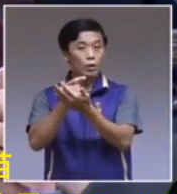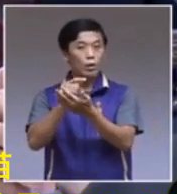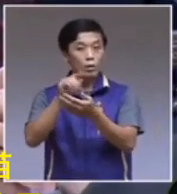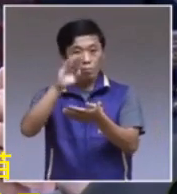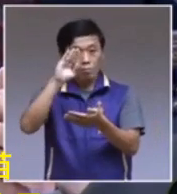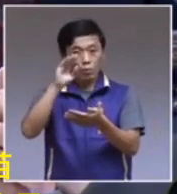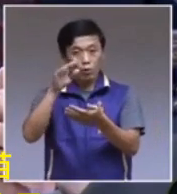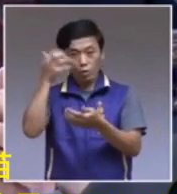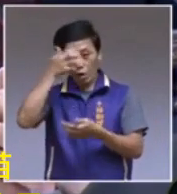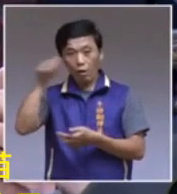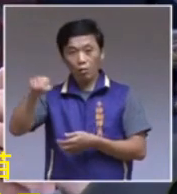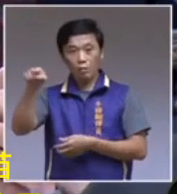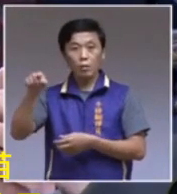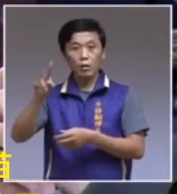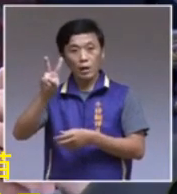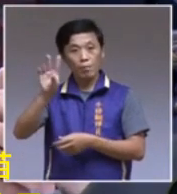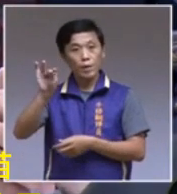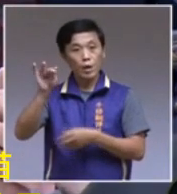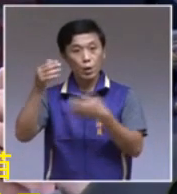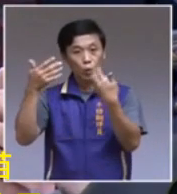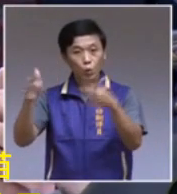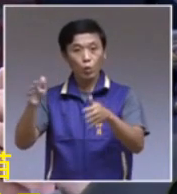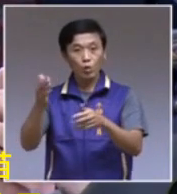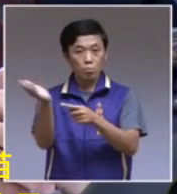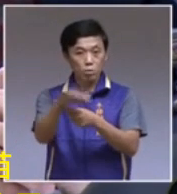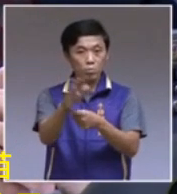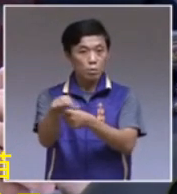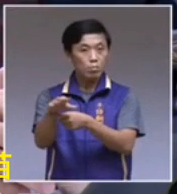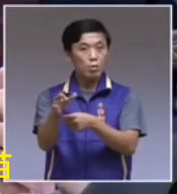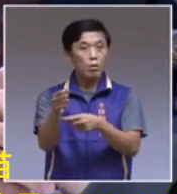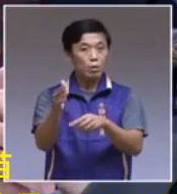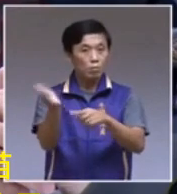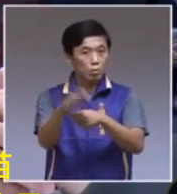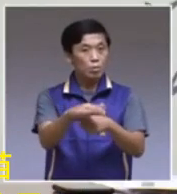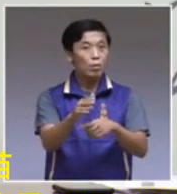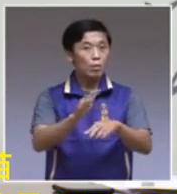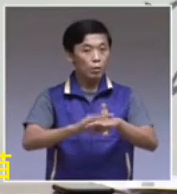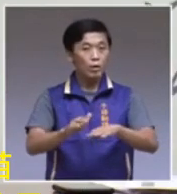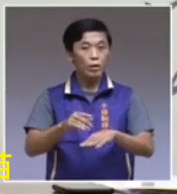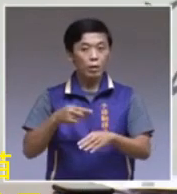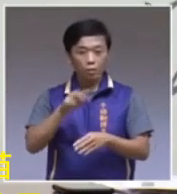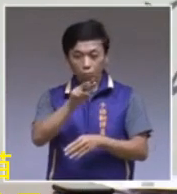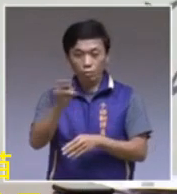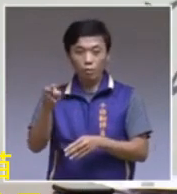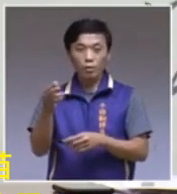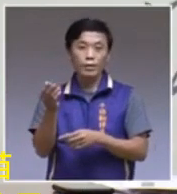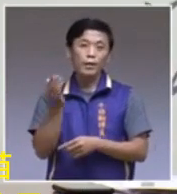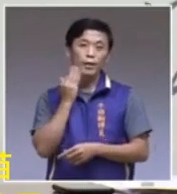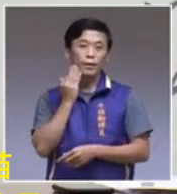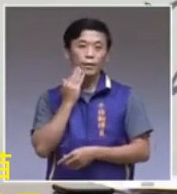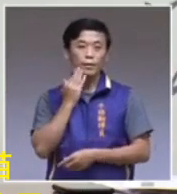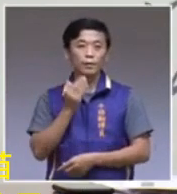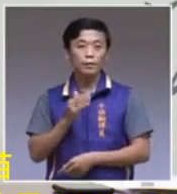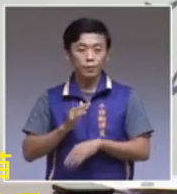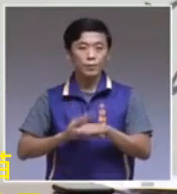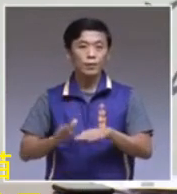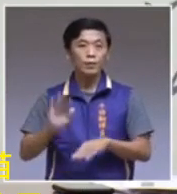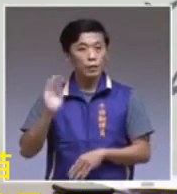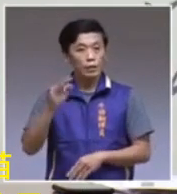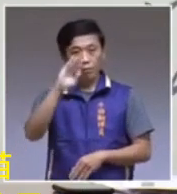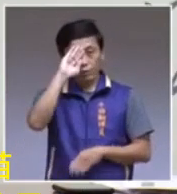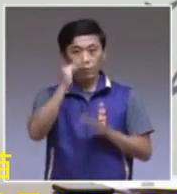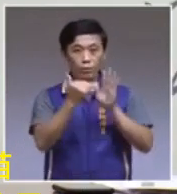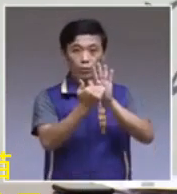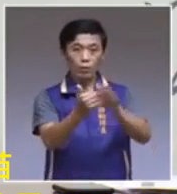200多位的长者有当时也过身哈。那当然我们都很难过跟不舍，那但是疫苗其